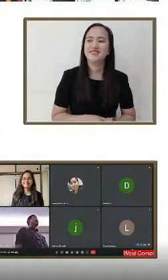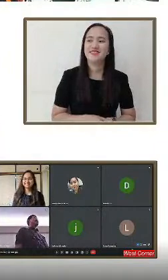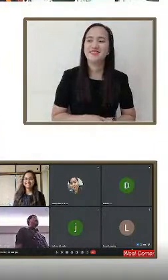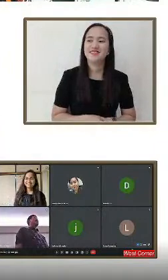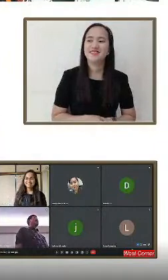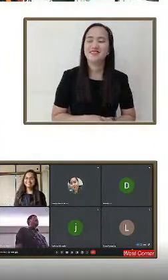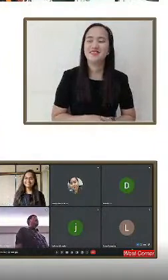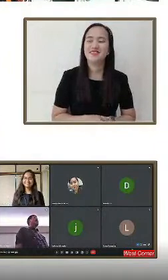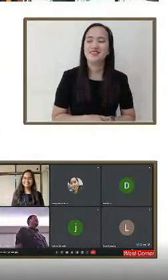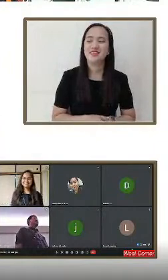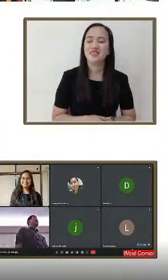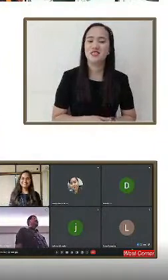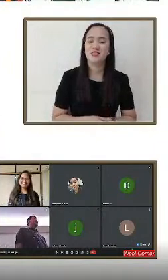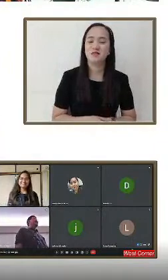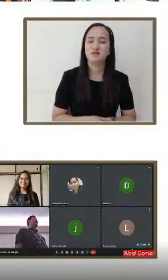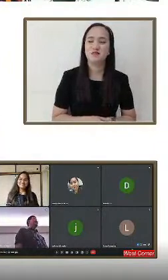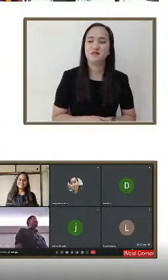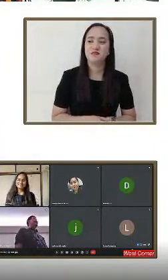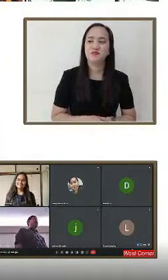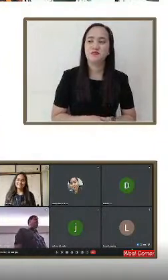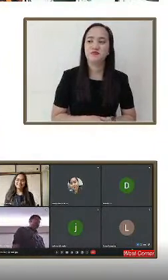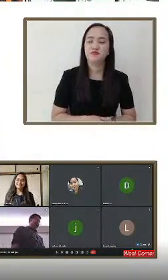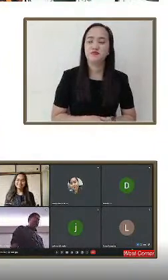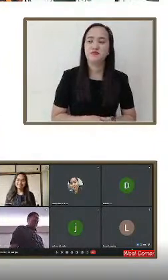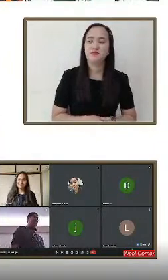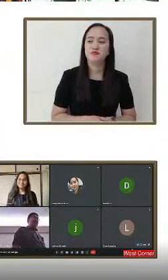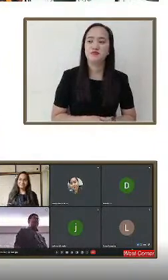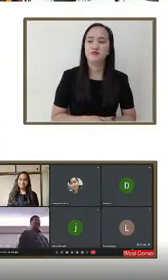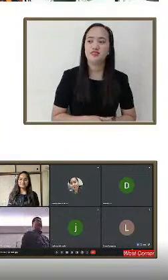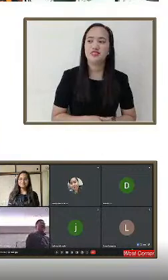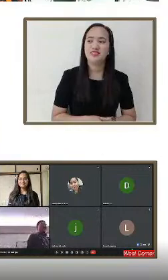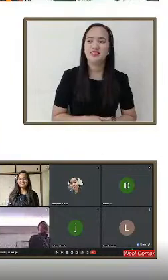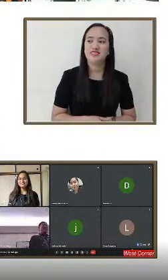Mukhang hindi nyo nakuha yung mga patid. Yung isa na sa kaliwa ko. But anyways,